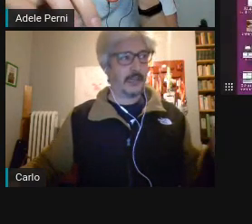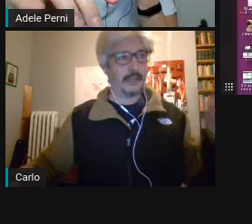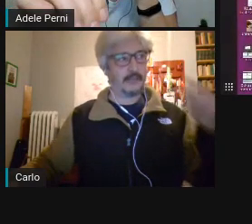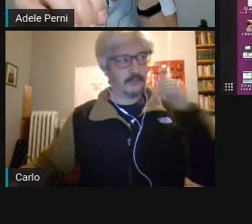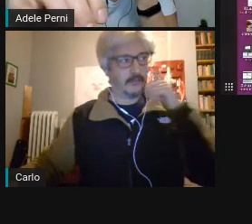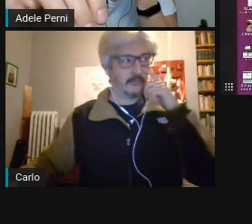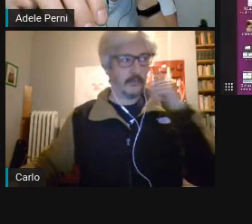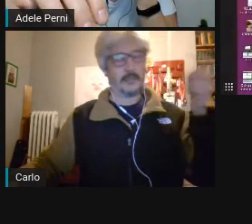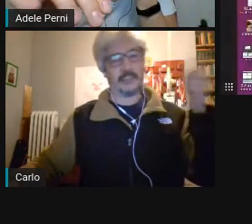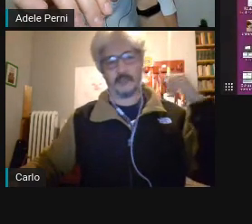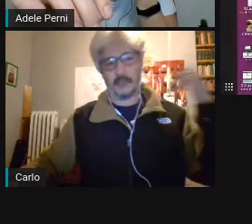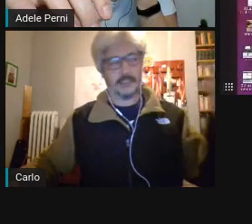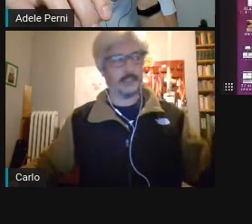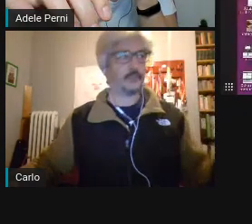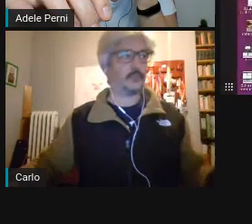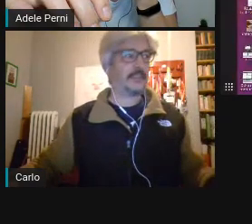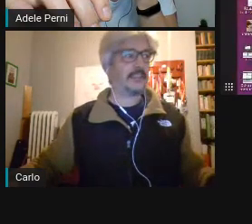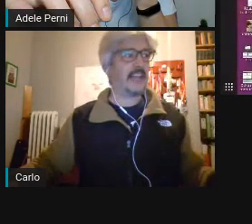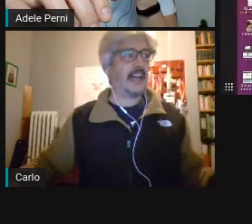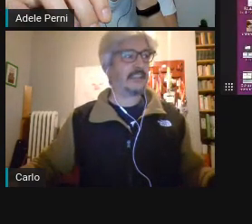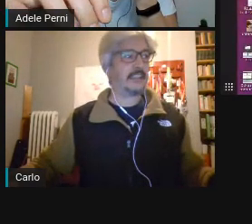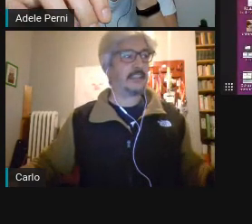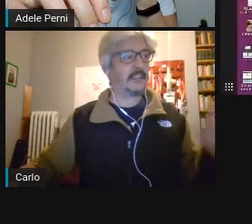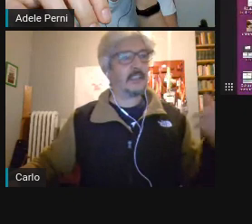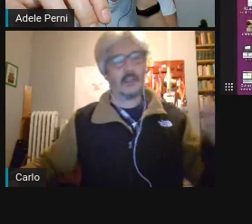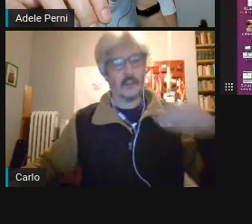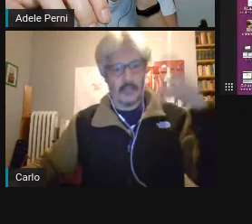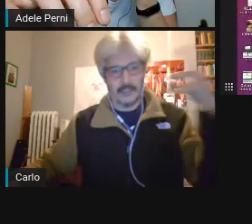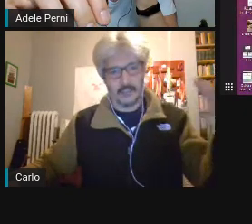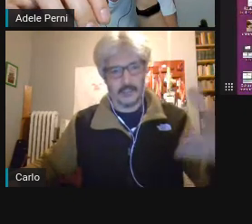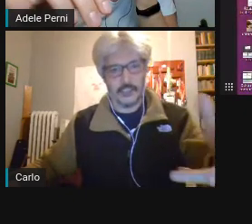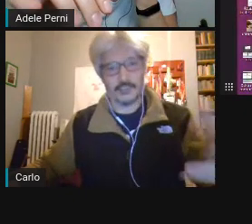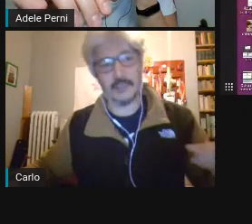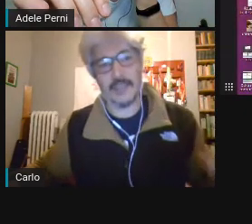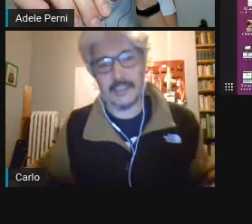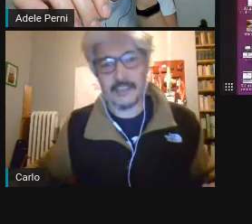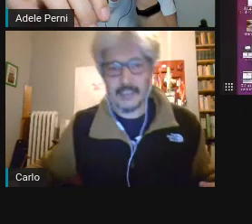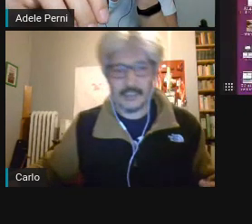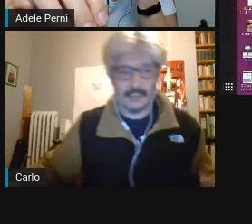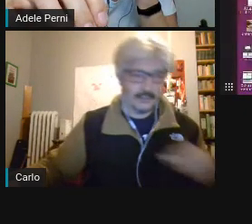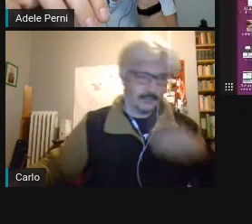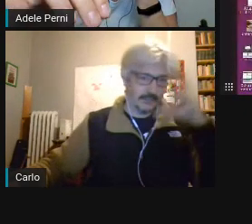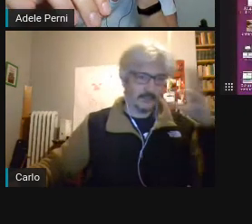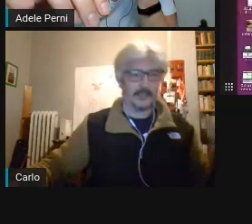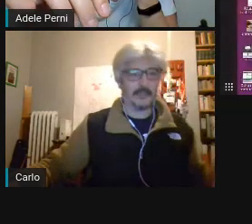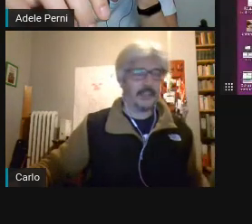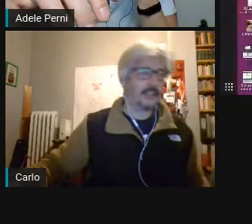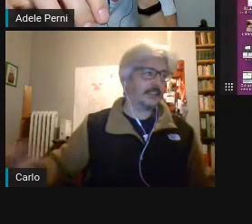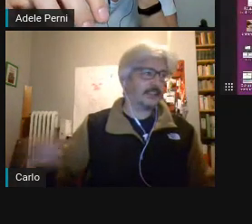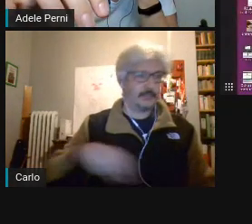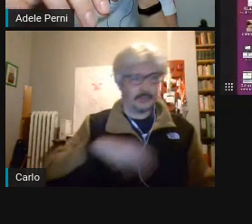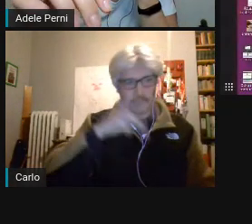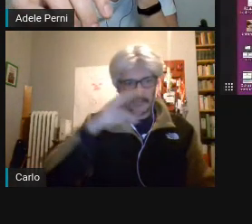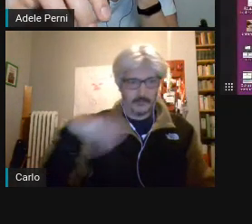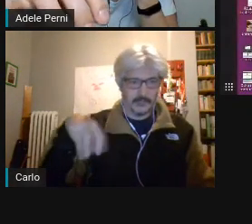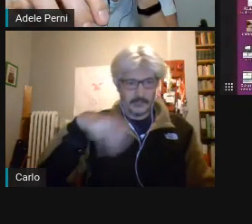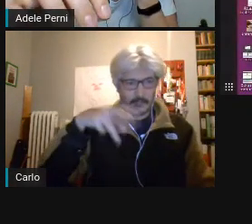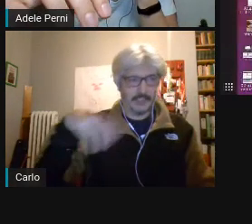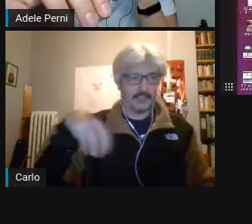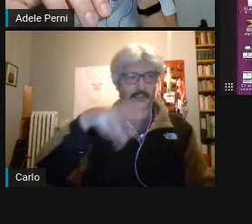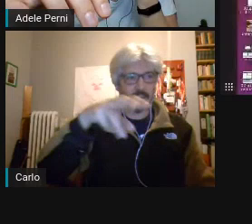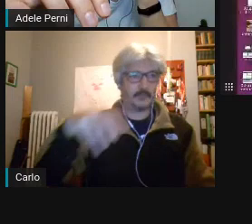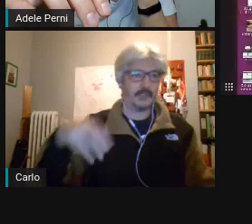parlarne forchette customizzate recentemente anche degli esperimenti sempre di